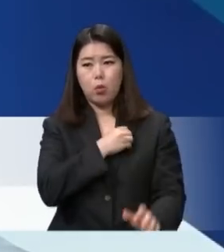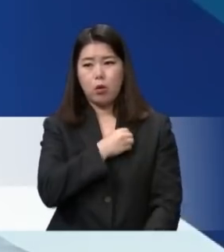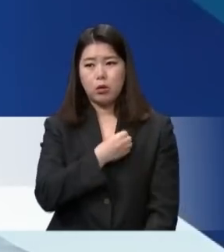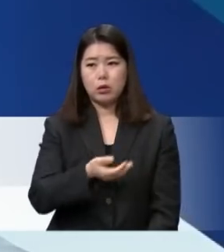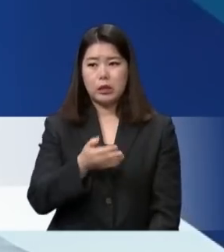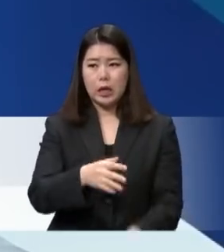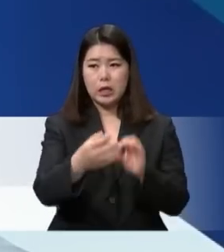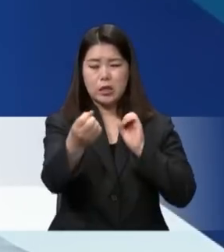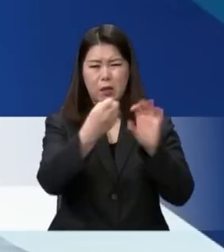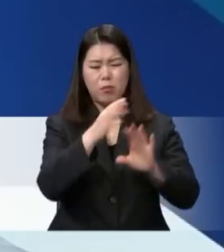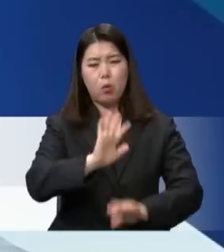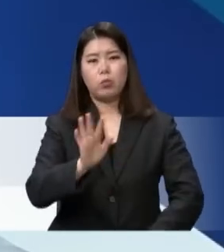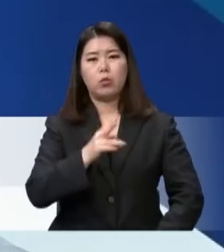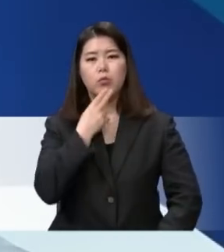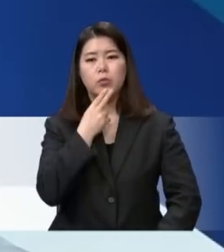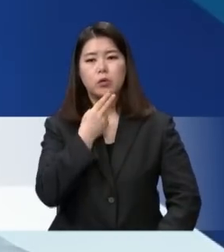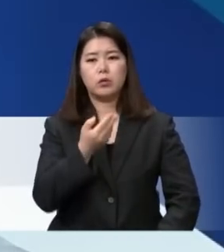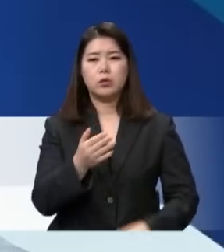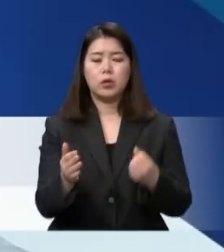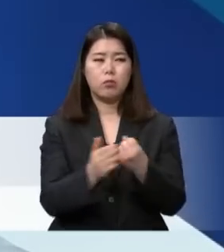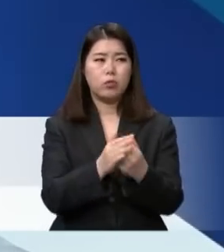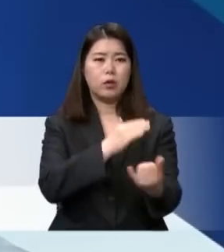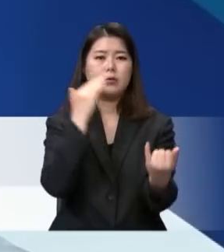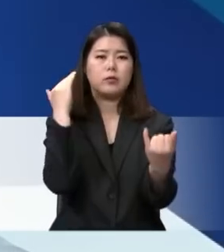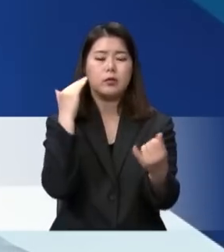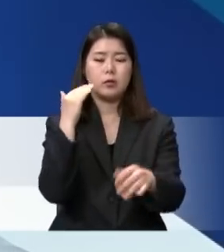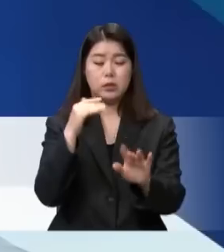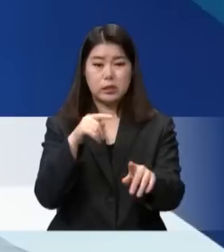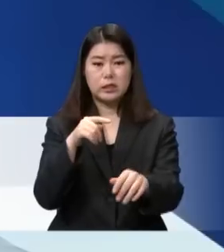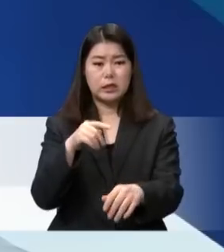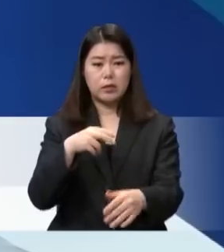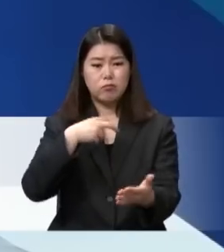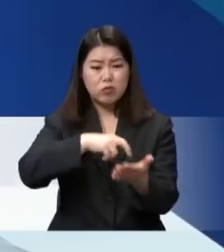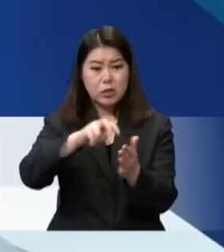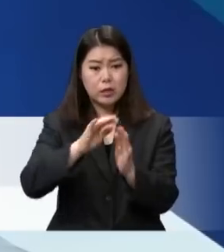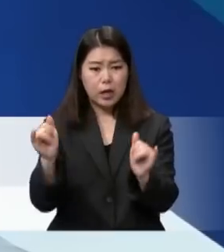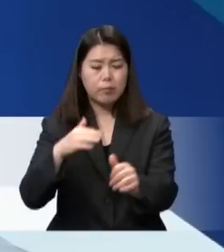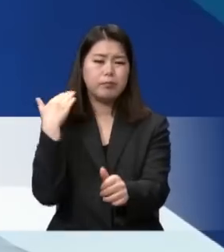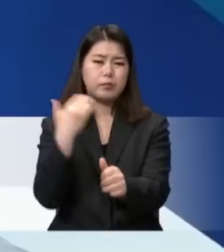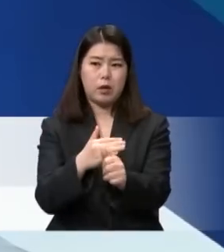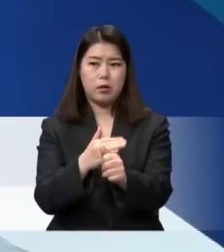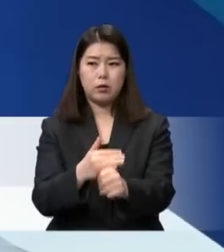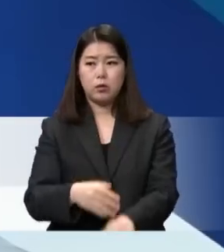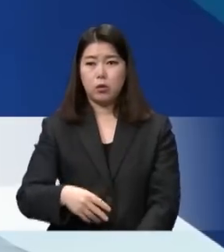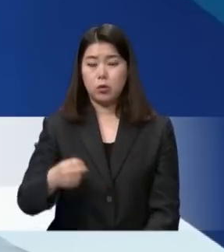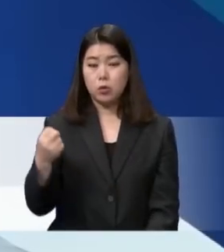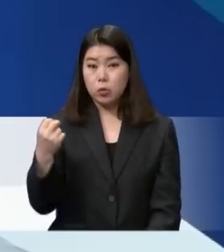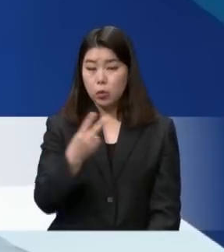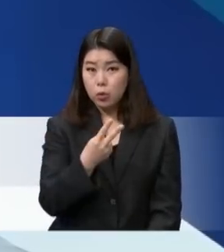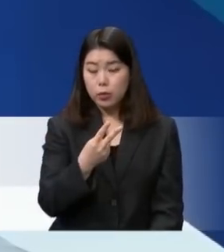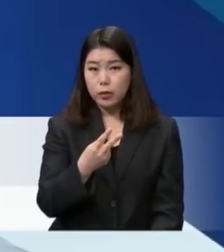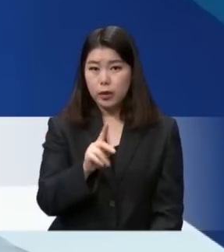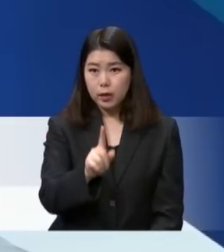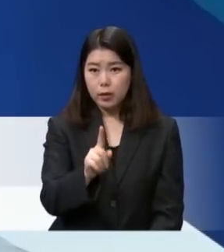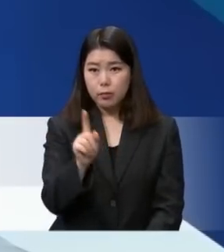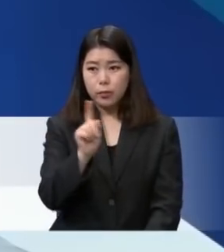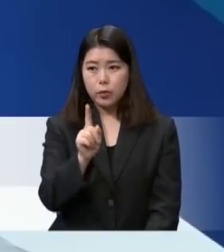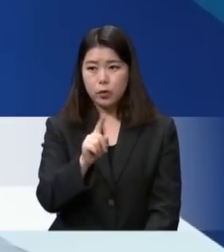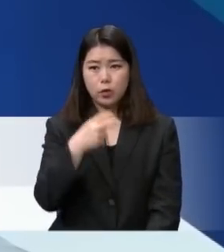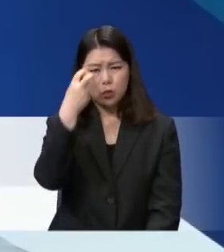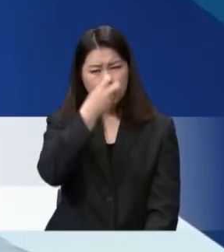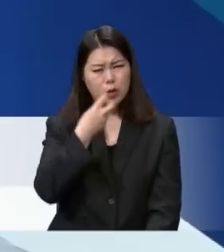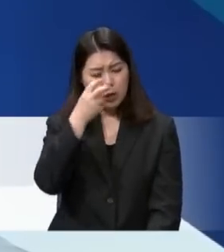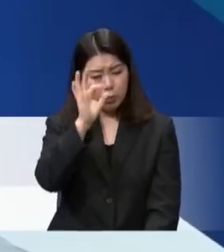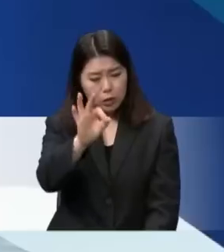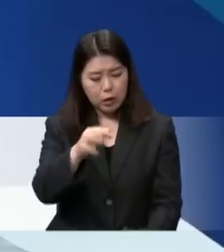답도 안 하고 그래서 결국 제명 조치를 했습니다 또한 케이스는 저희가 뭐 그렇다고 해서 조사를